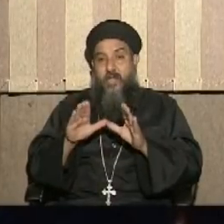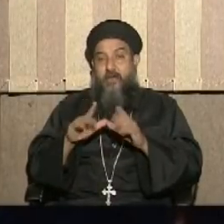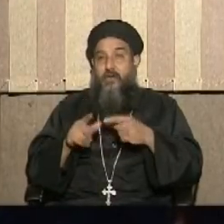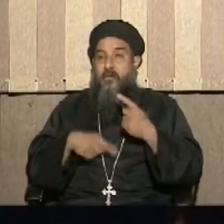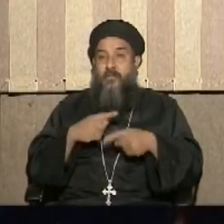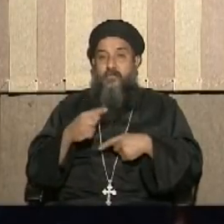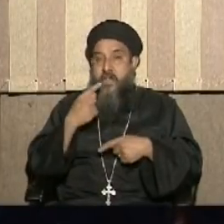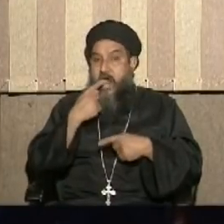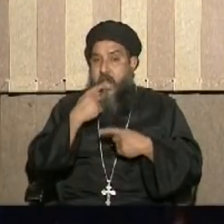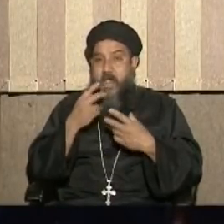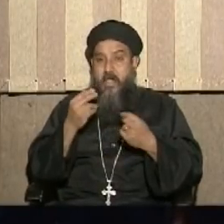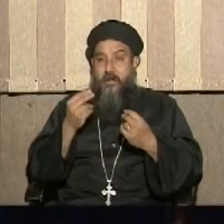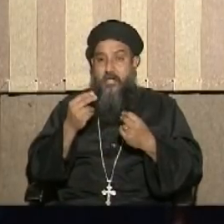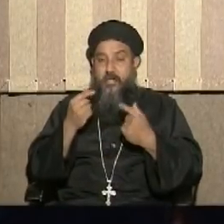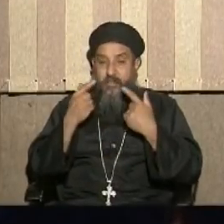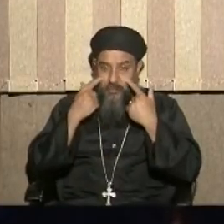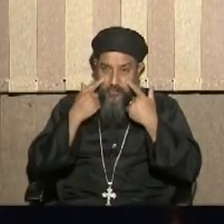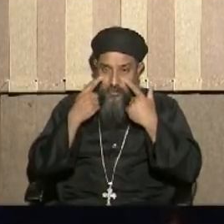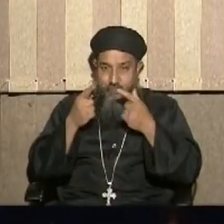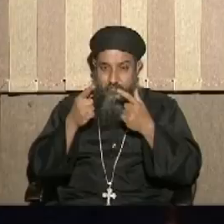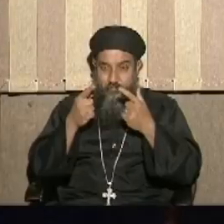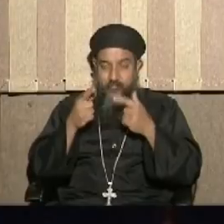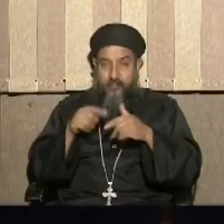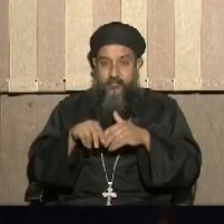طول عمري كان نفسي